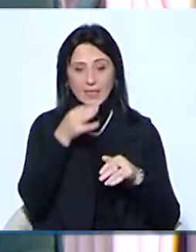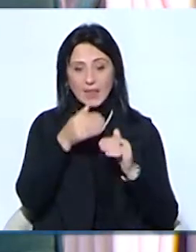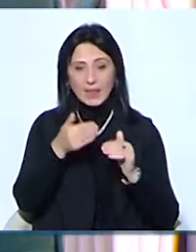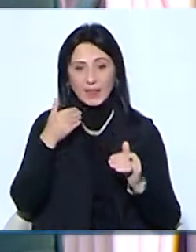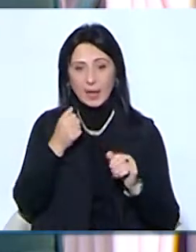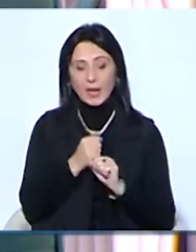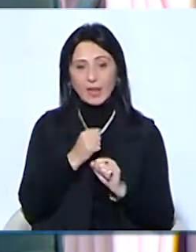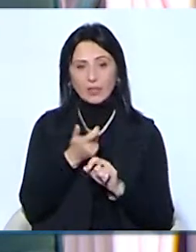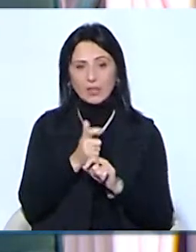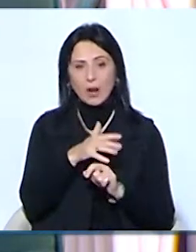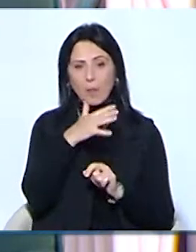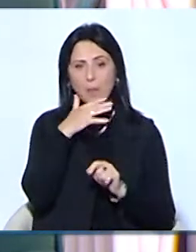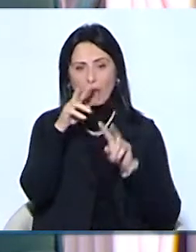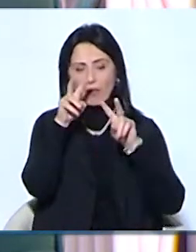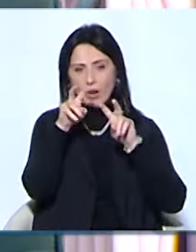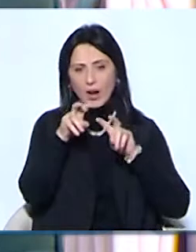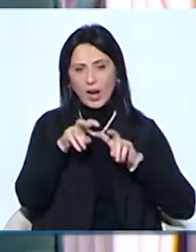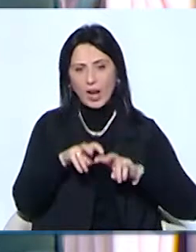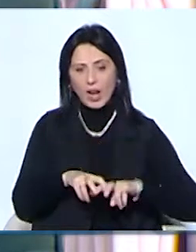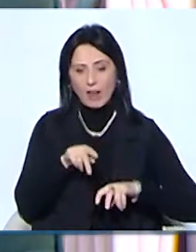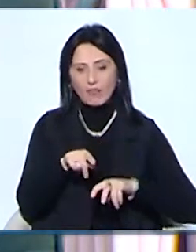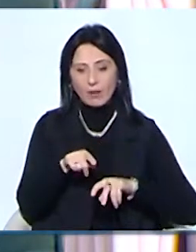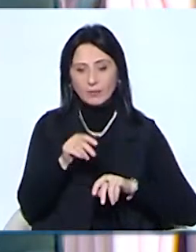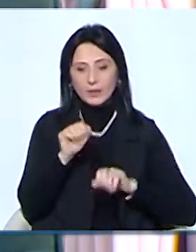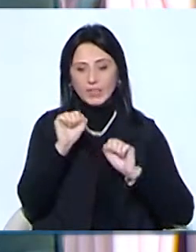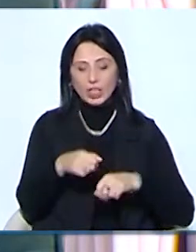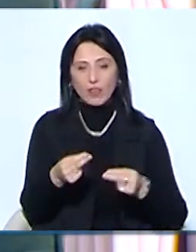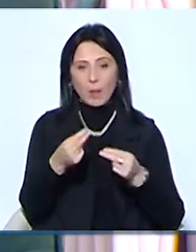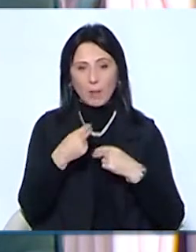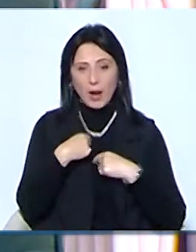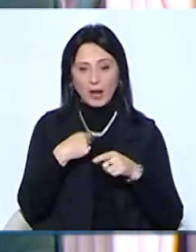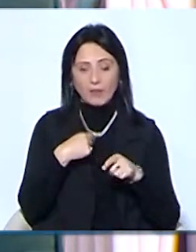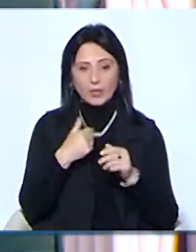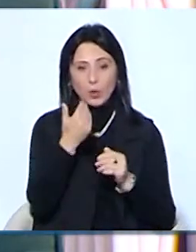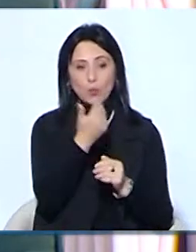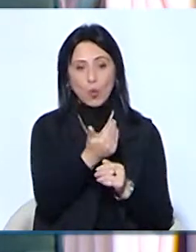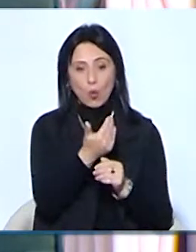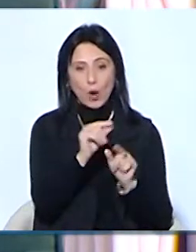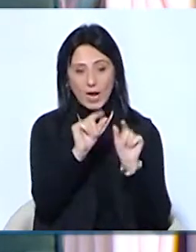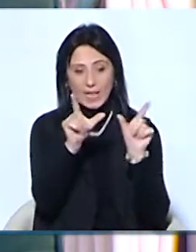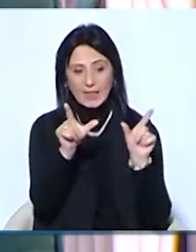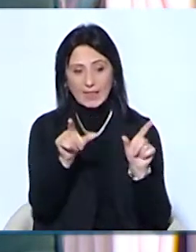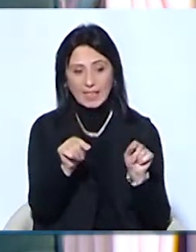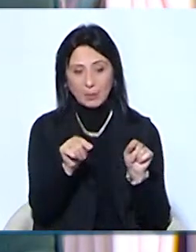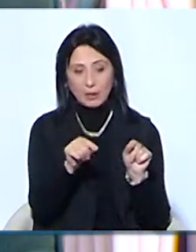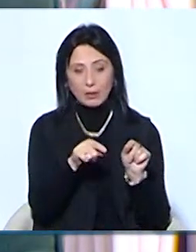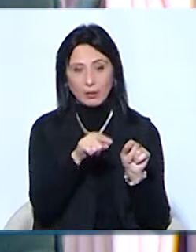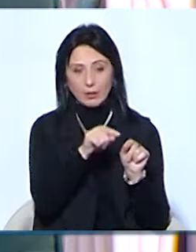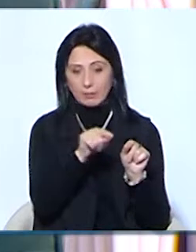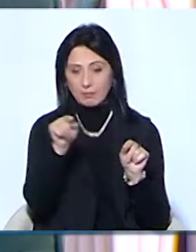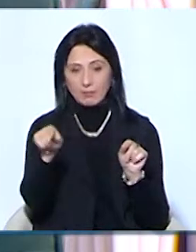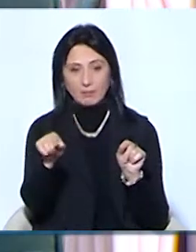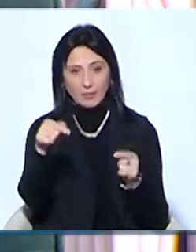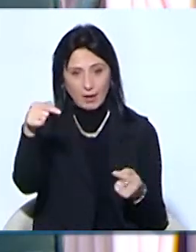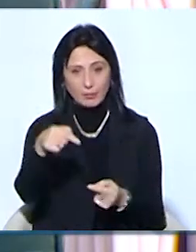ოპერაციამდე კეთდება ძალიან ბევრი კვლევა, რომელიც გვაძლევს იმის საშუალებას, რომ ჩვენ გადაჭრით თქვათ, ეს